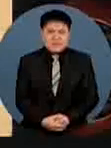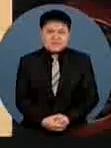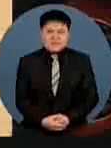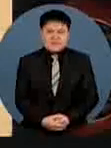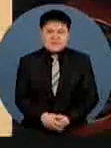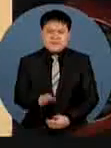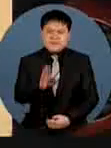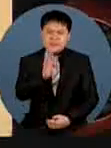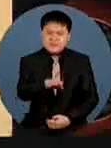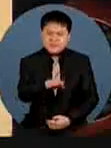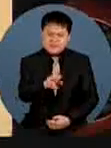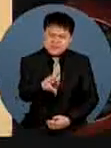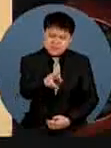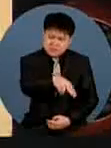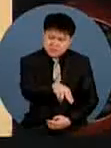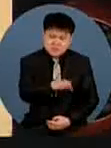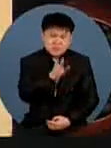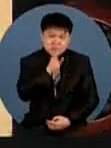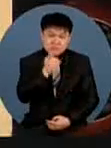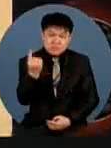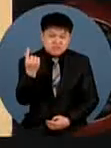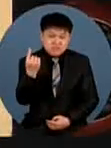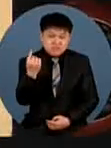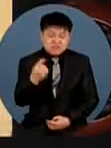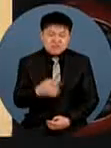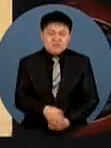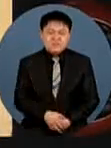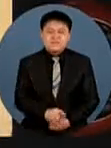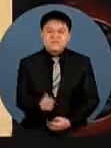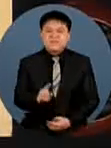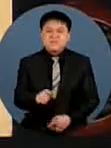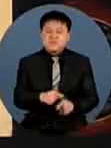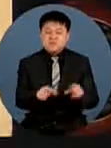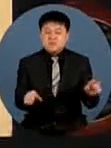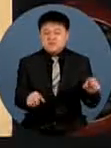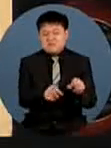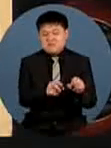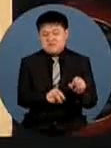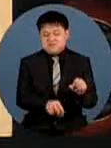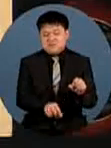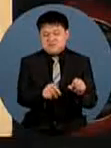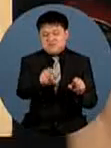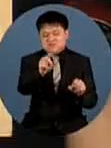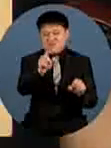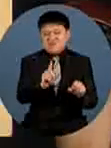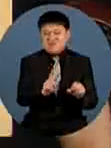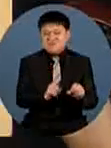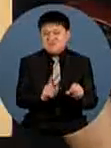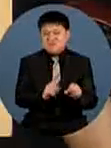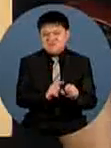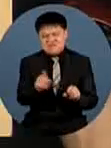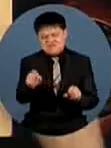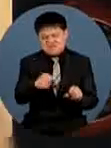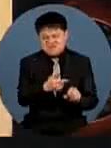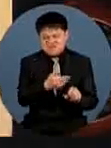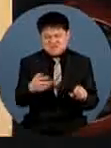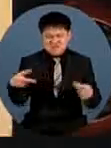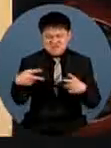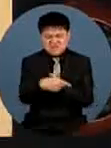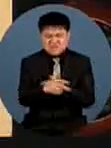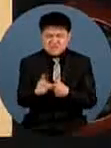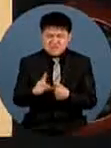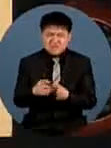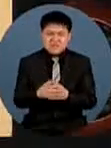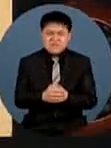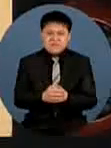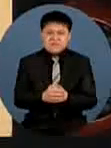붙이면 젖혀라, 젖히는 건 당연하고 보통 늘게 되는데 늘면 위로 올라가면 또 쌍잎을 끊어지니까 연결해야 되는데